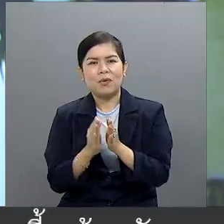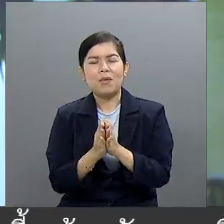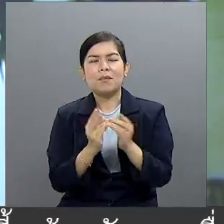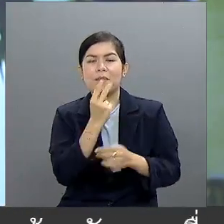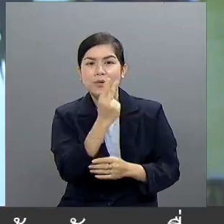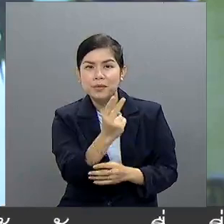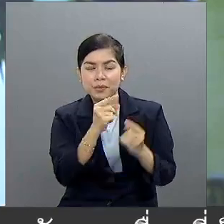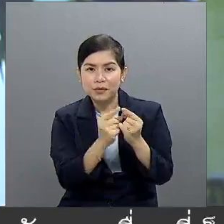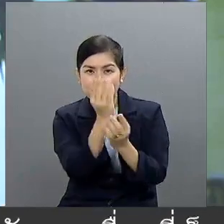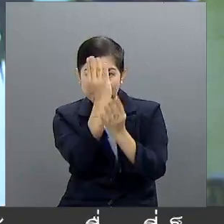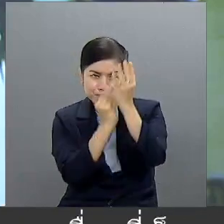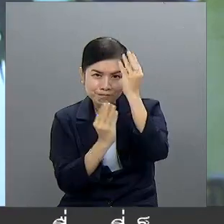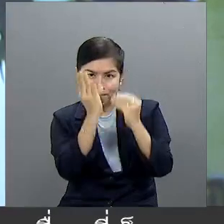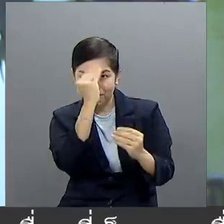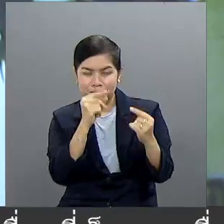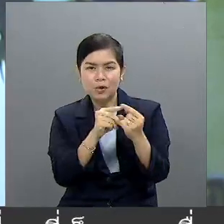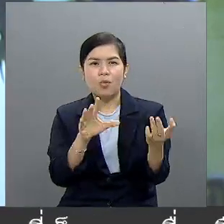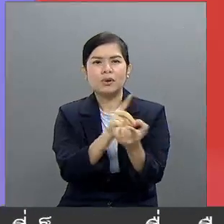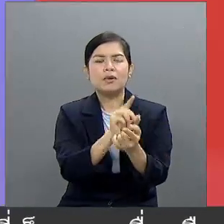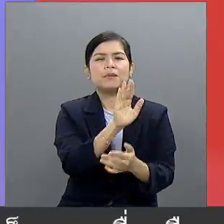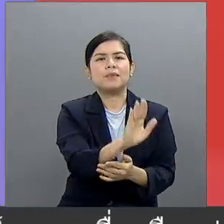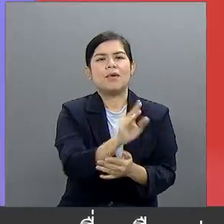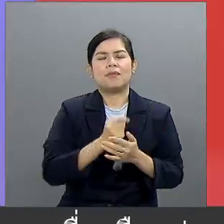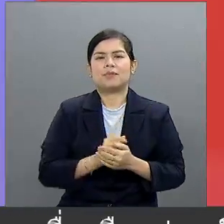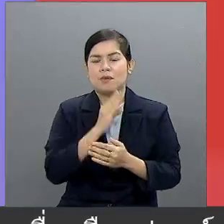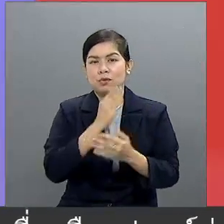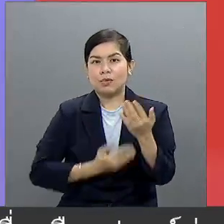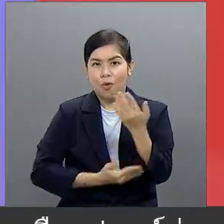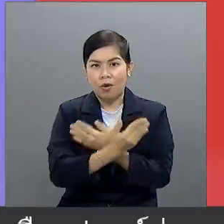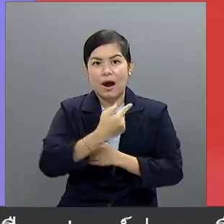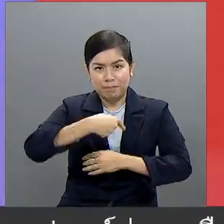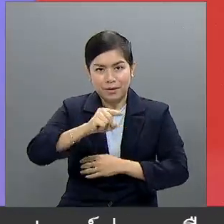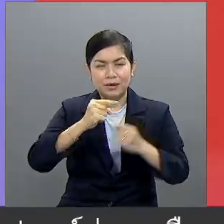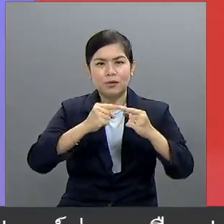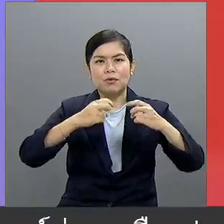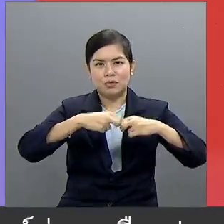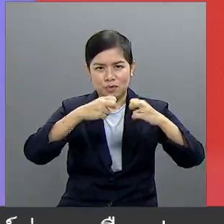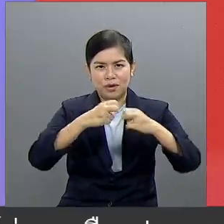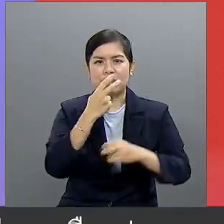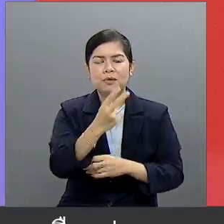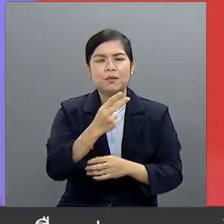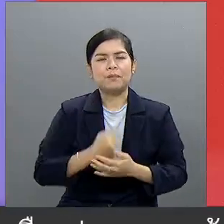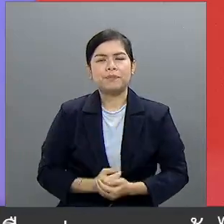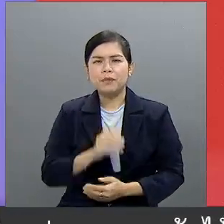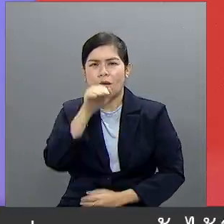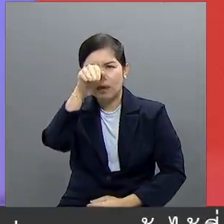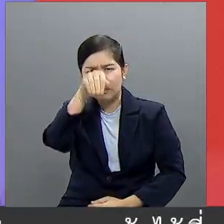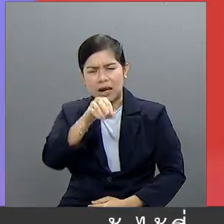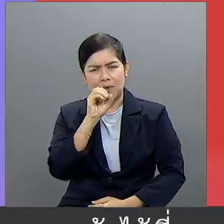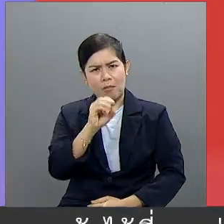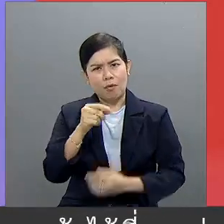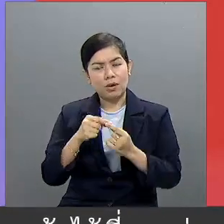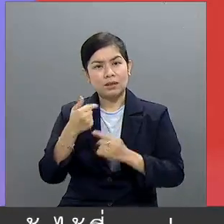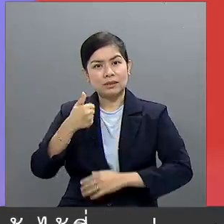โอกาสไปจังหวัดสุรินทร์ก็เรียนเชิญกันได้เลย เมื่อกี้นี้ได้ฟังพี่ต๊อบบอกว่าช้างเนี่ยเป็นสัตว์ใจดีแต่พูดไปเห็นมือสั่นไปนะคุณต๊อบผม